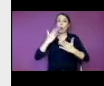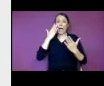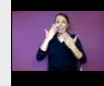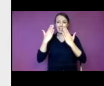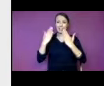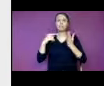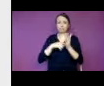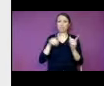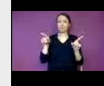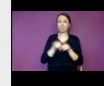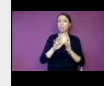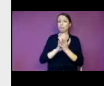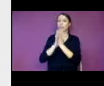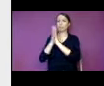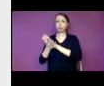A jednocześnie